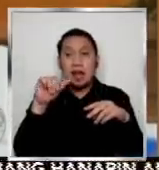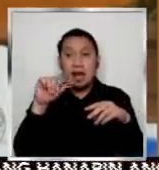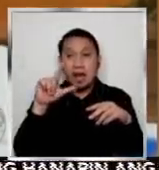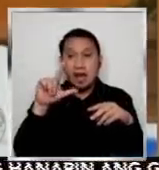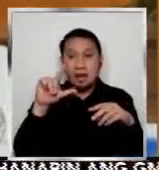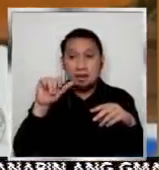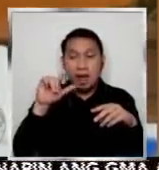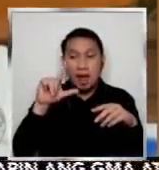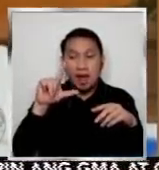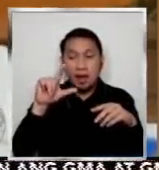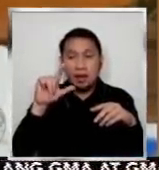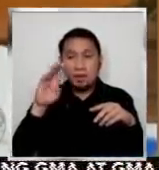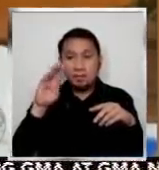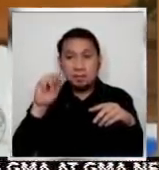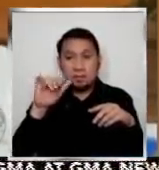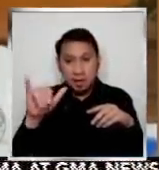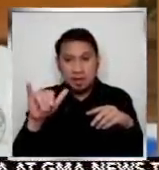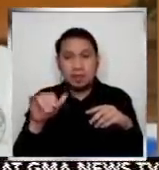Yan sila